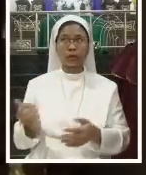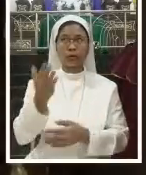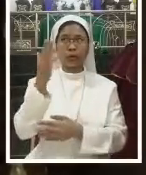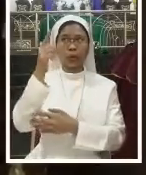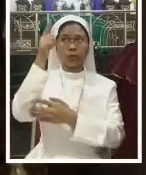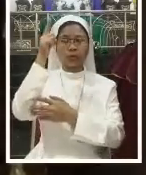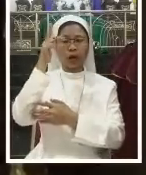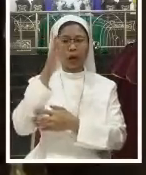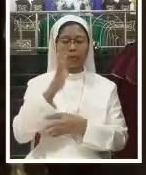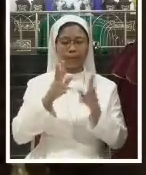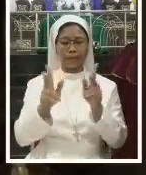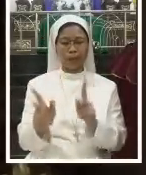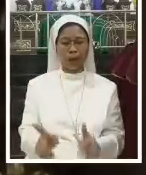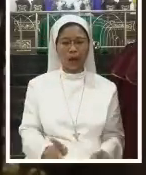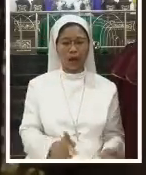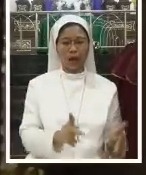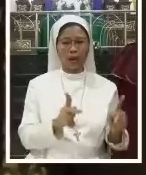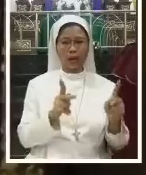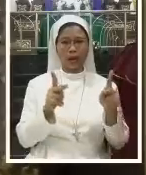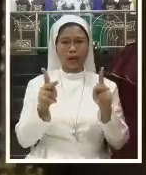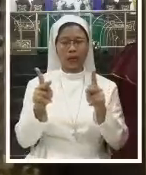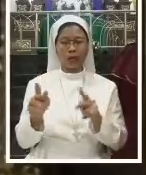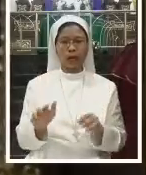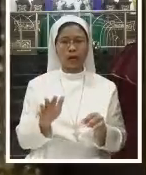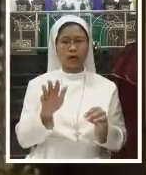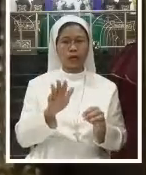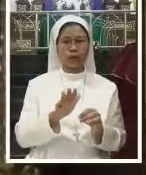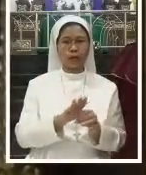Sa imo Diyos amang makakamhan,